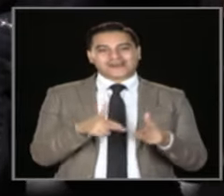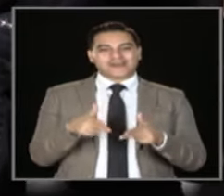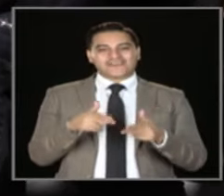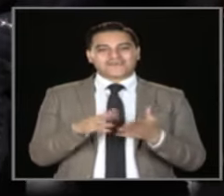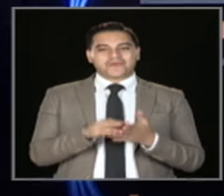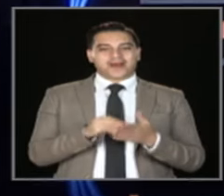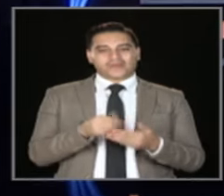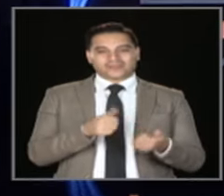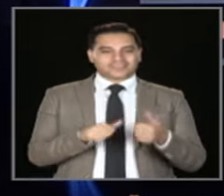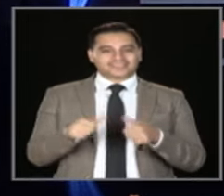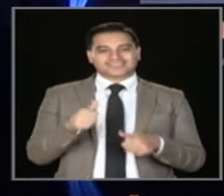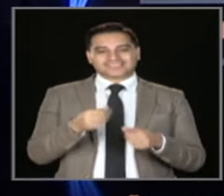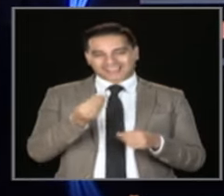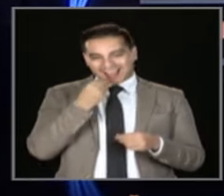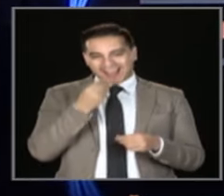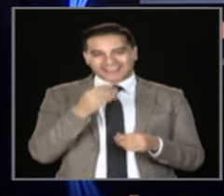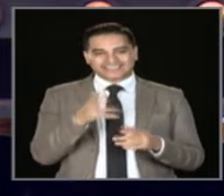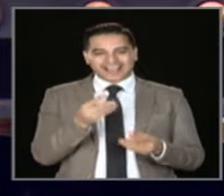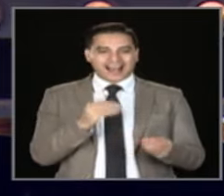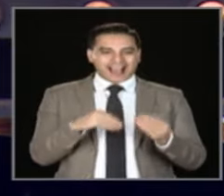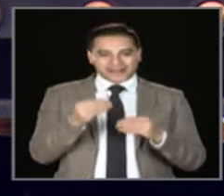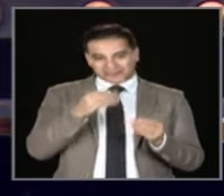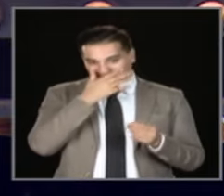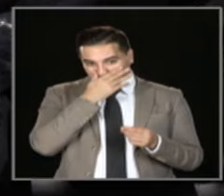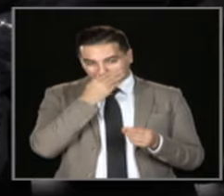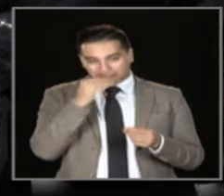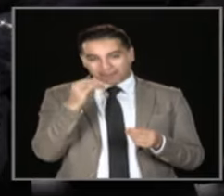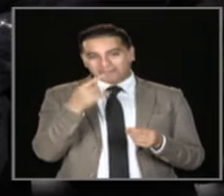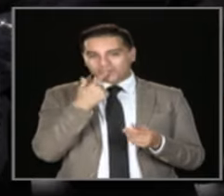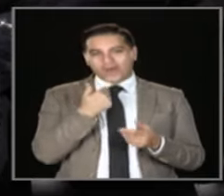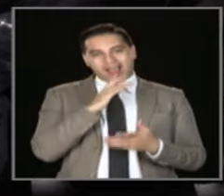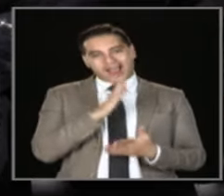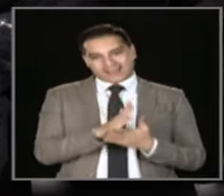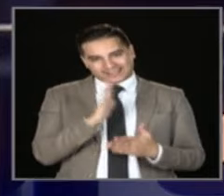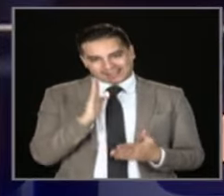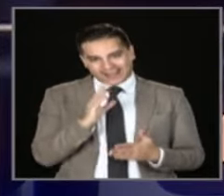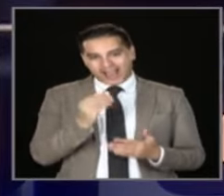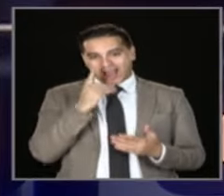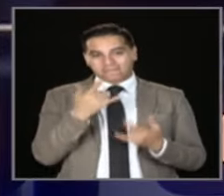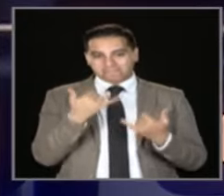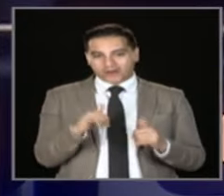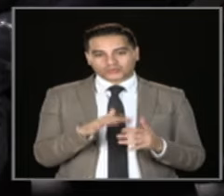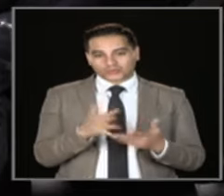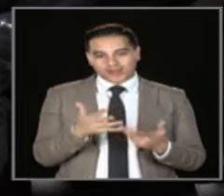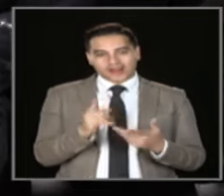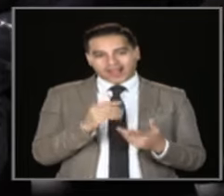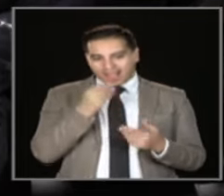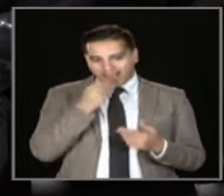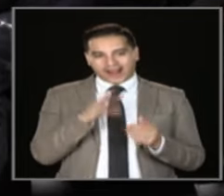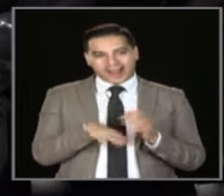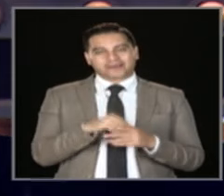وخطوات التحضير. خطوات التحضير. محمد جمال ما تقول لنا الحقيقه، اهم حاجه بس ما تتحرقش زي ما حرقها هو واخوه بس في الاخر. لا والله ما